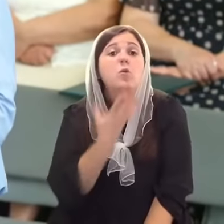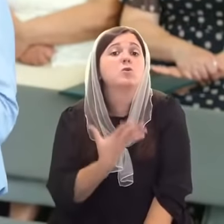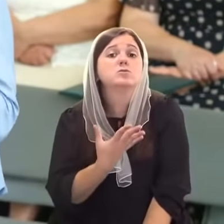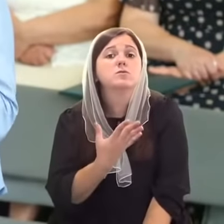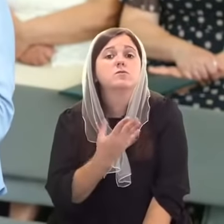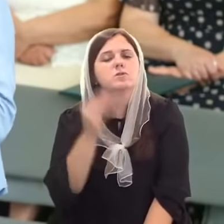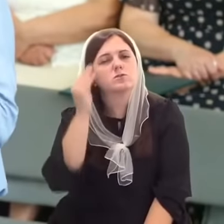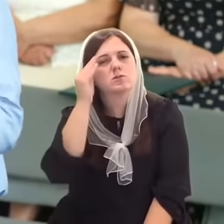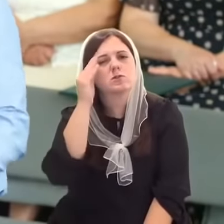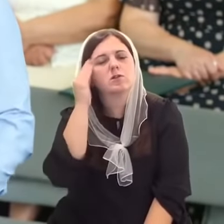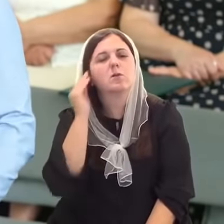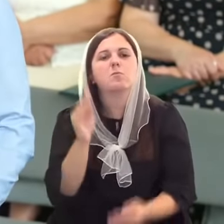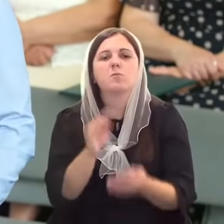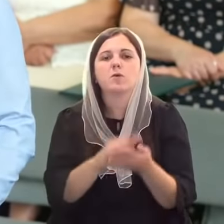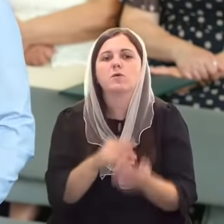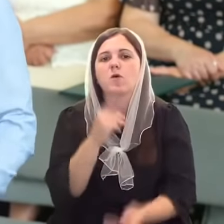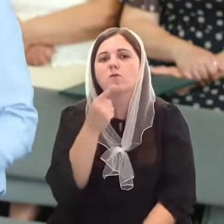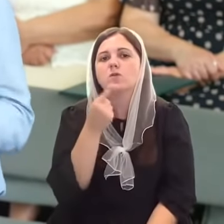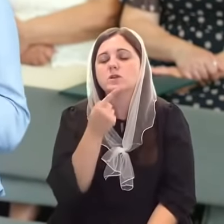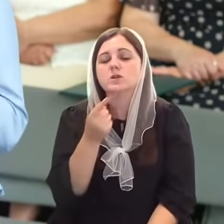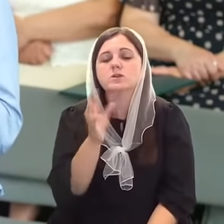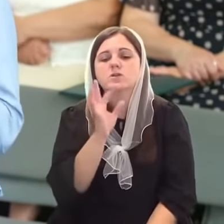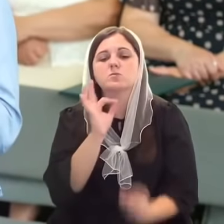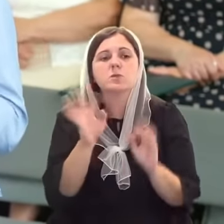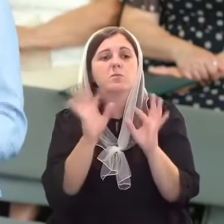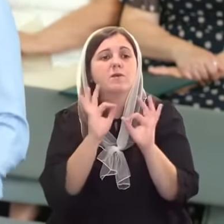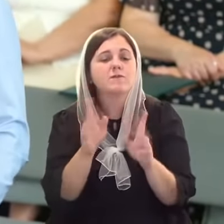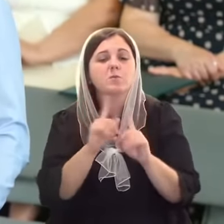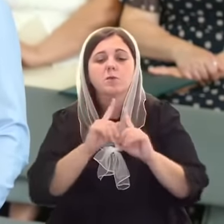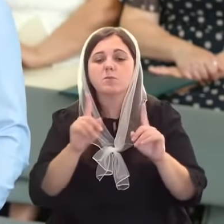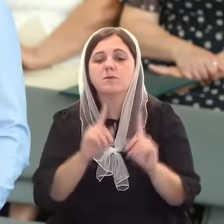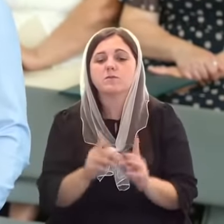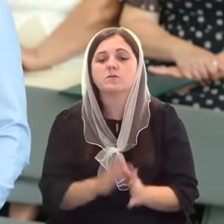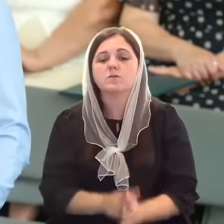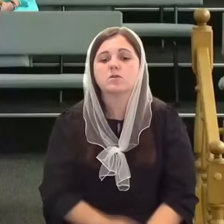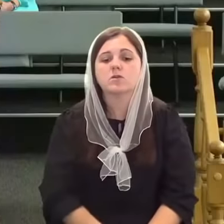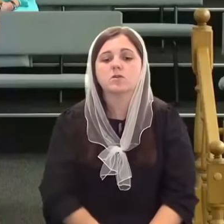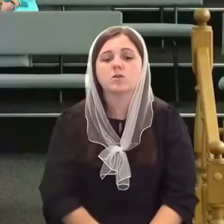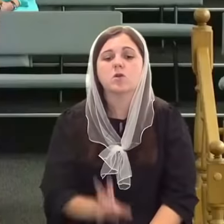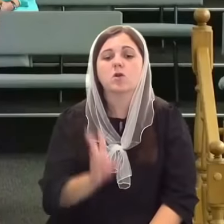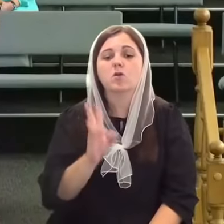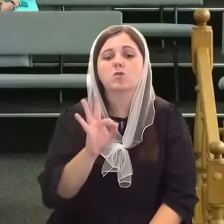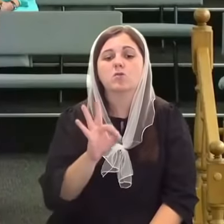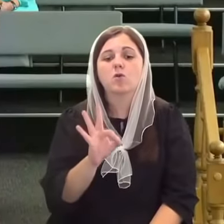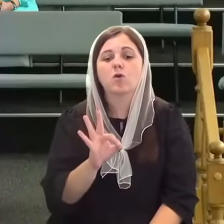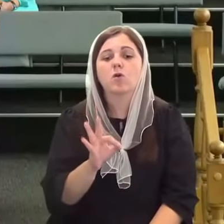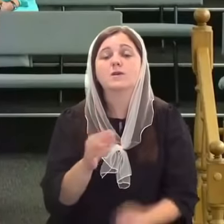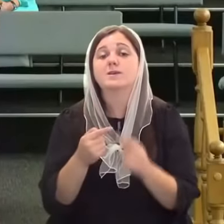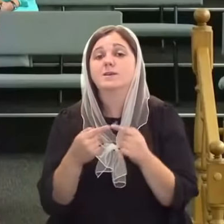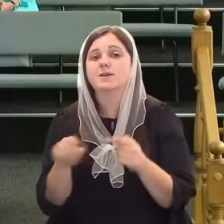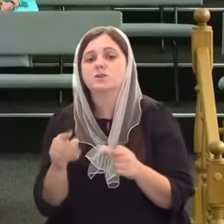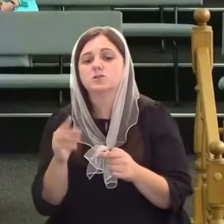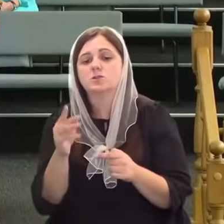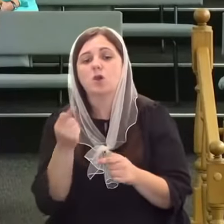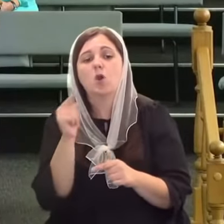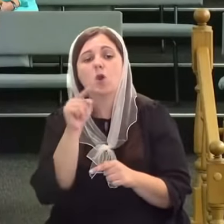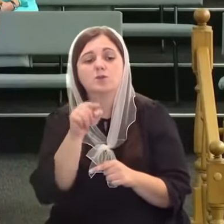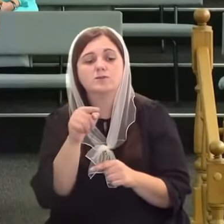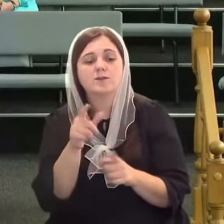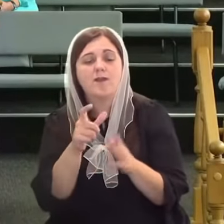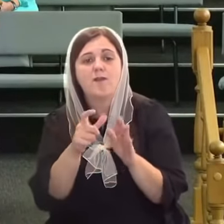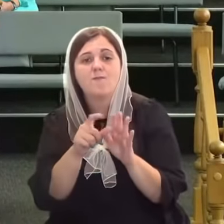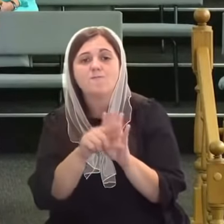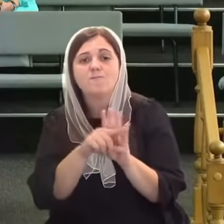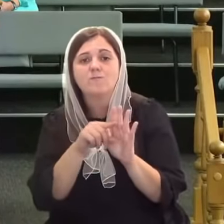наизусть и комментировать его богословски или в контексте. Но одно дело – это стих растворить в